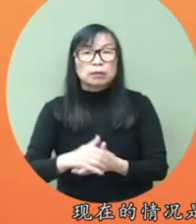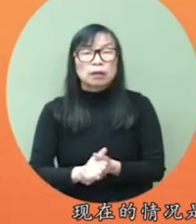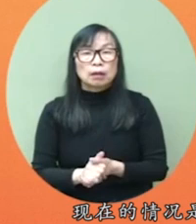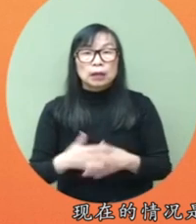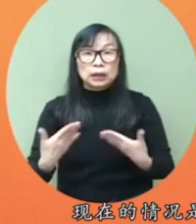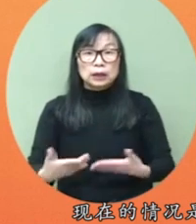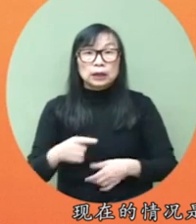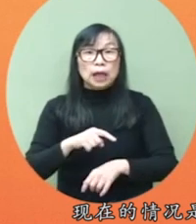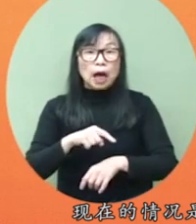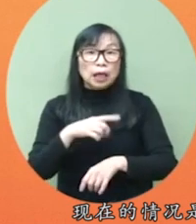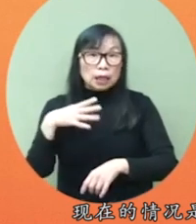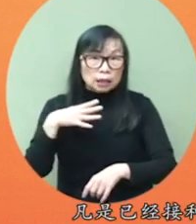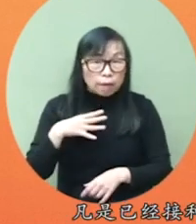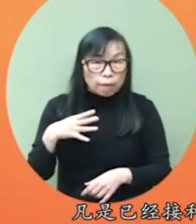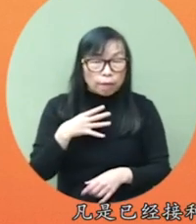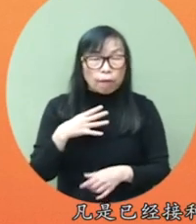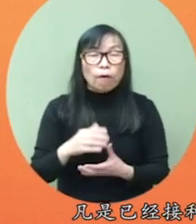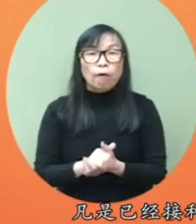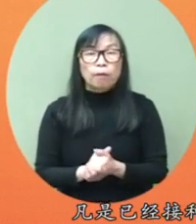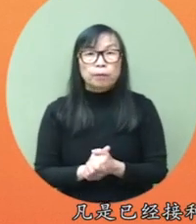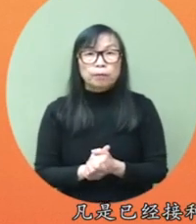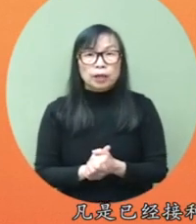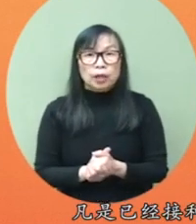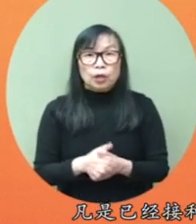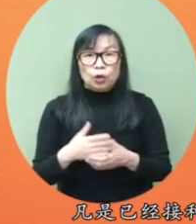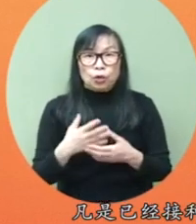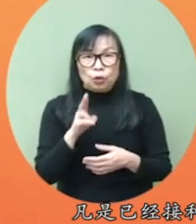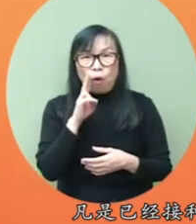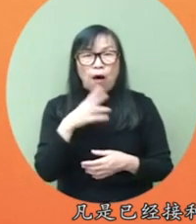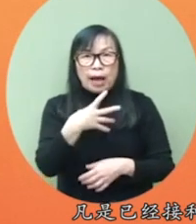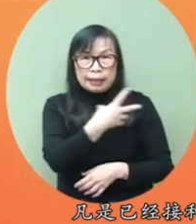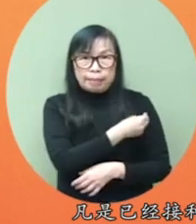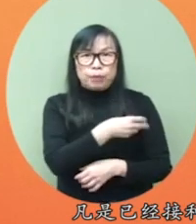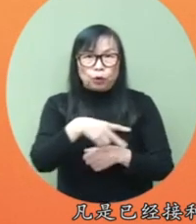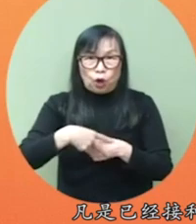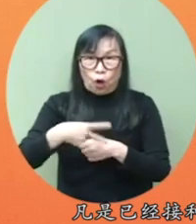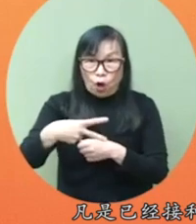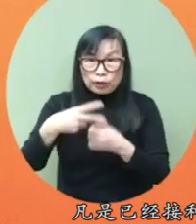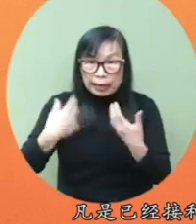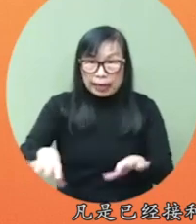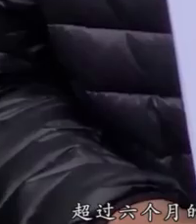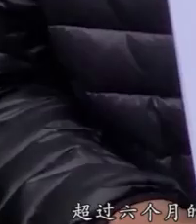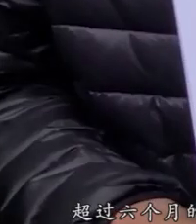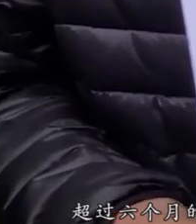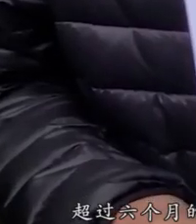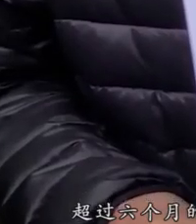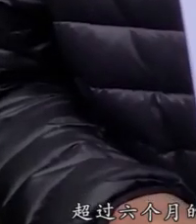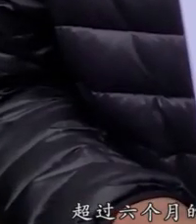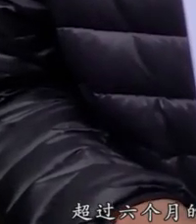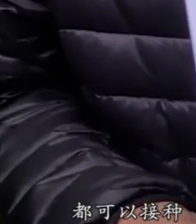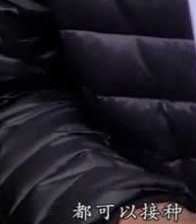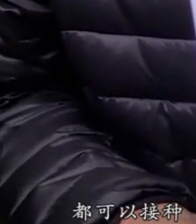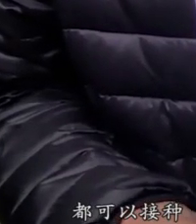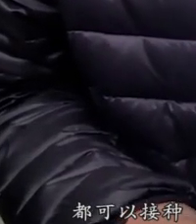现时嘅情况咧就系已经凡系已经接种咗2剂科兴疫苗超过6个月嘅人